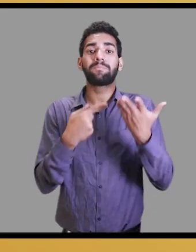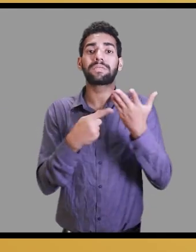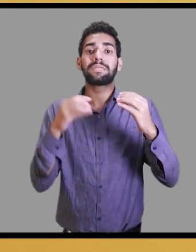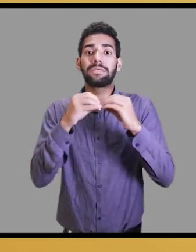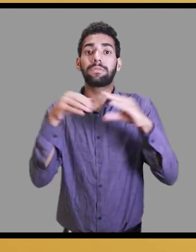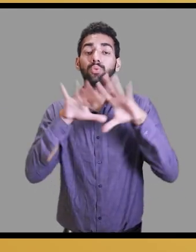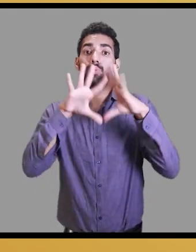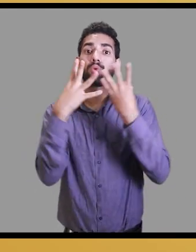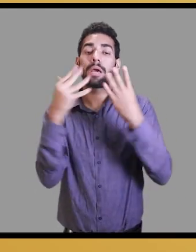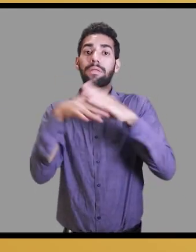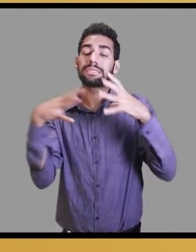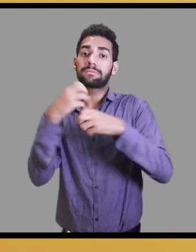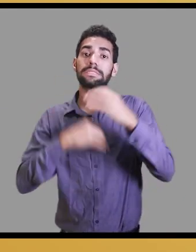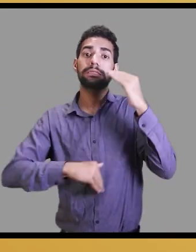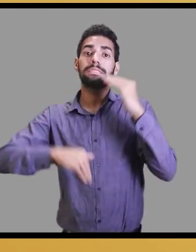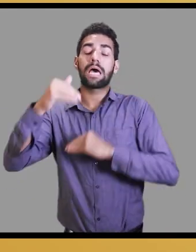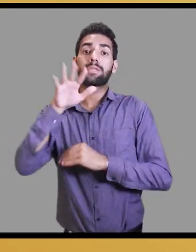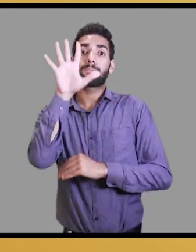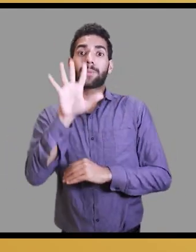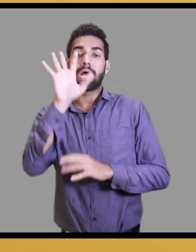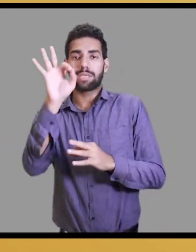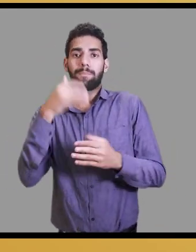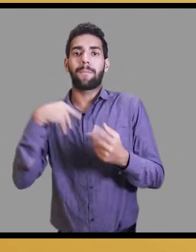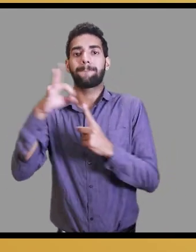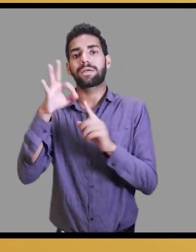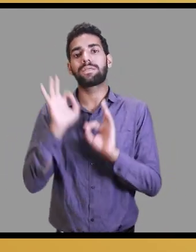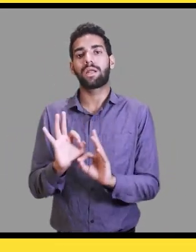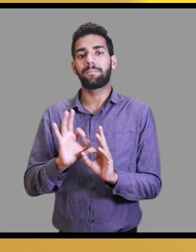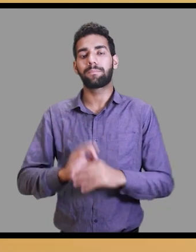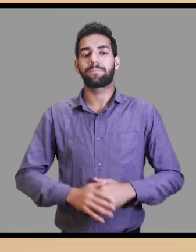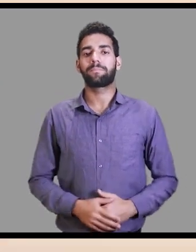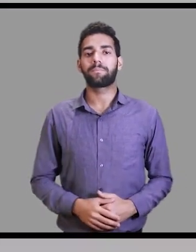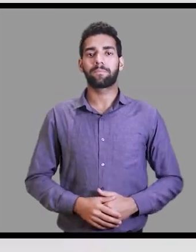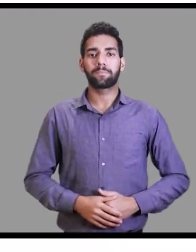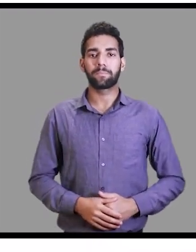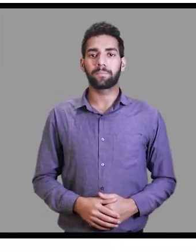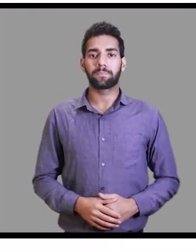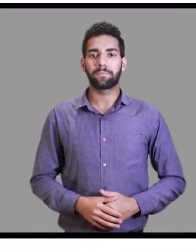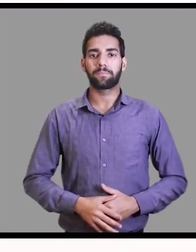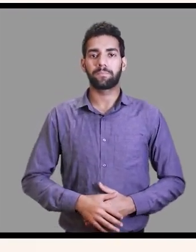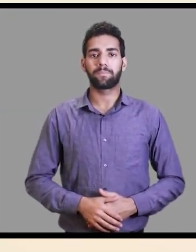ہم ٹی بی کے ہائی برڈن کنٹریز کے اندر سر فہرست دنیا کے 5 ملکوں میں سے ایک ملک ہمارا بھی ہے۔